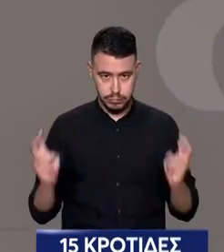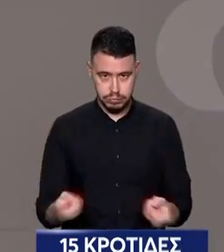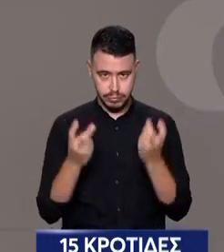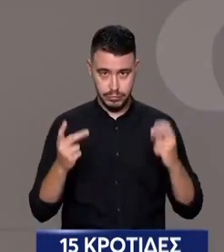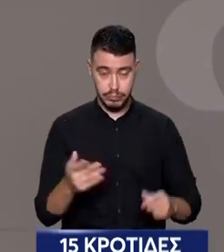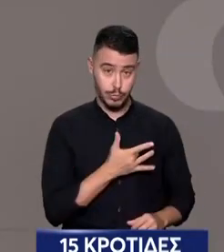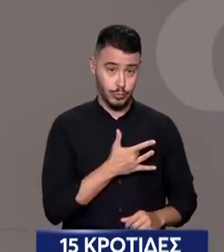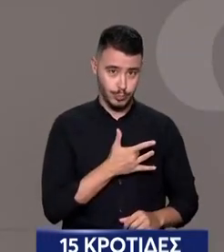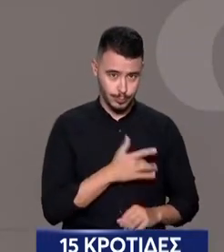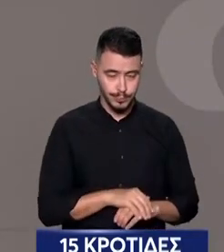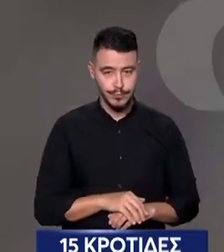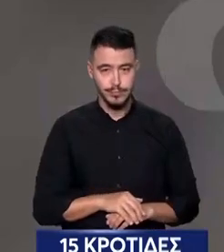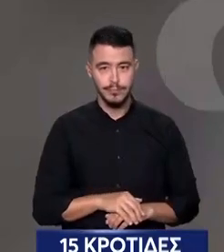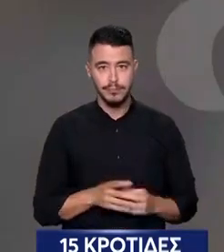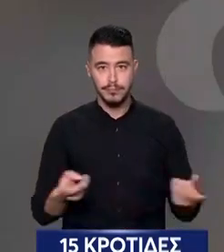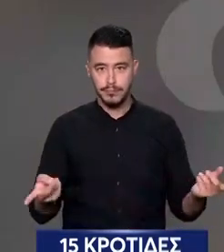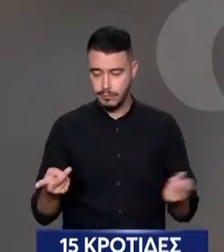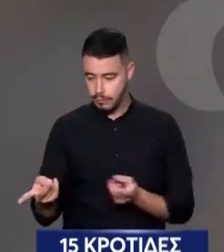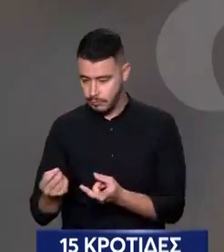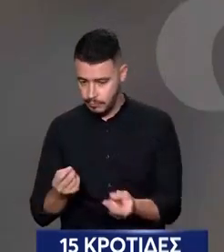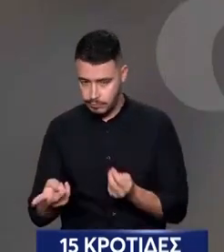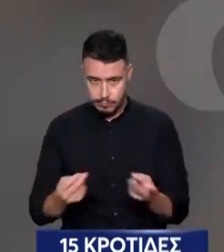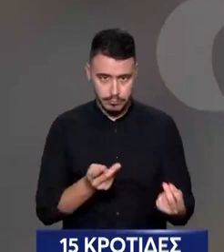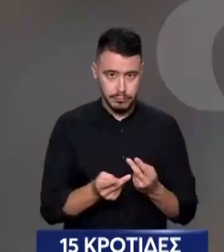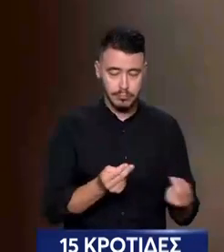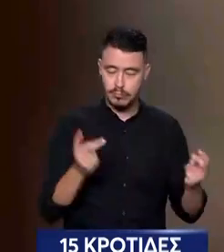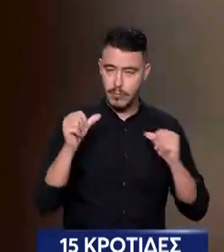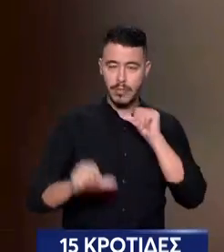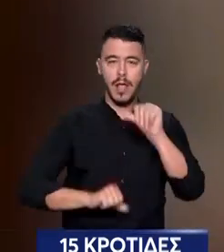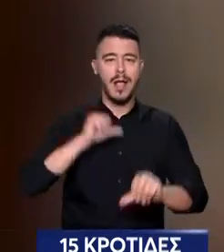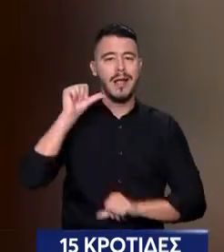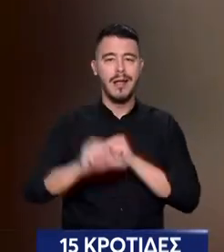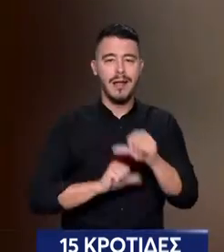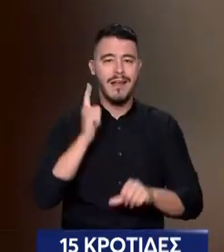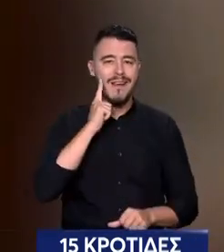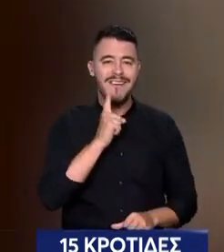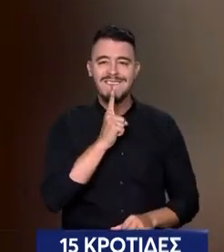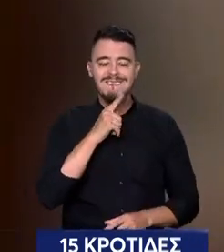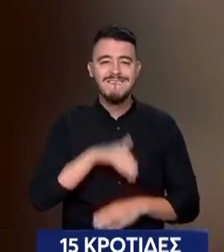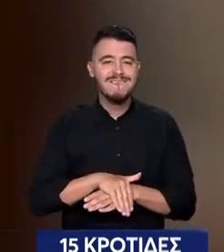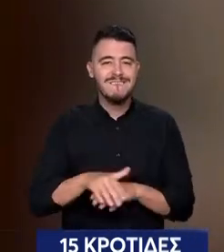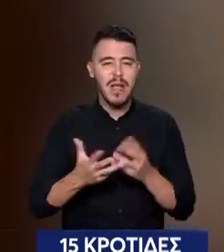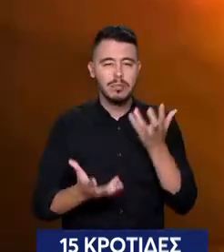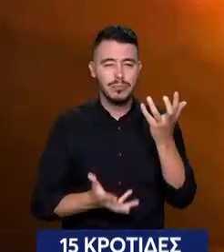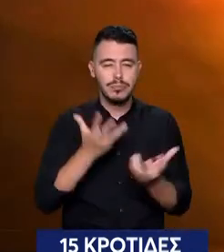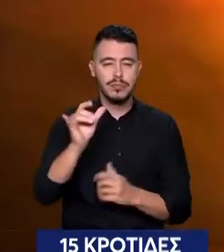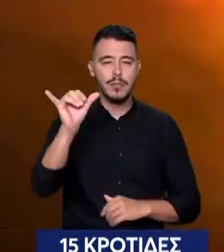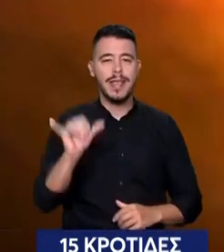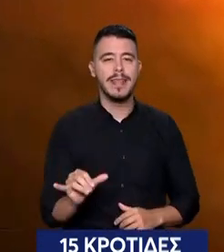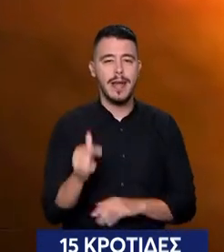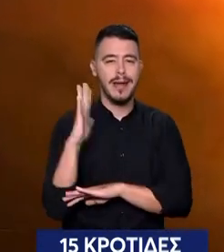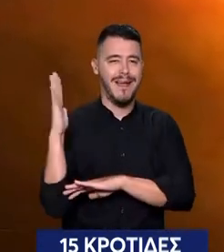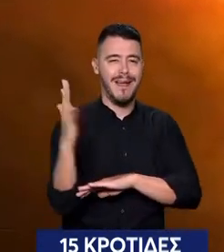Τα δεδομένα που φτάνουν σαν τζουνάμι αλλάζουν τα μέχρι τώρα γνωστά για το τι ακριβώς έγινε τη μοιραία βραδιά που το Παρθένο Πευκοδάσος της Ύδρας κατακάηκε.